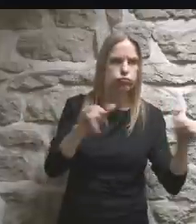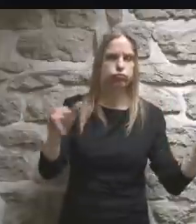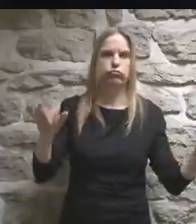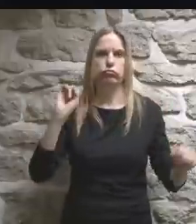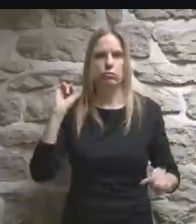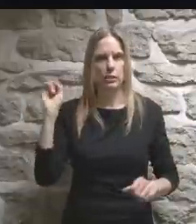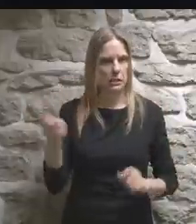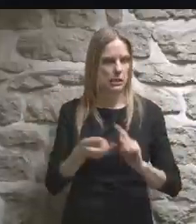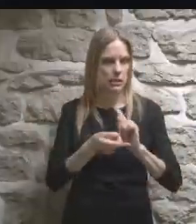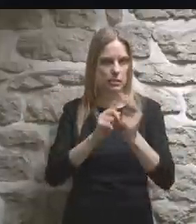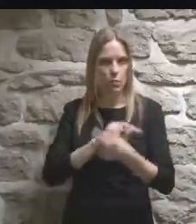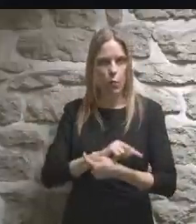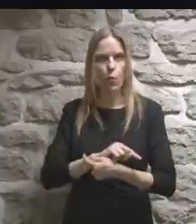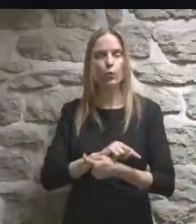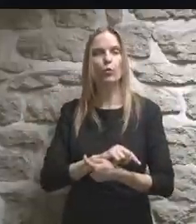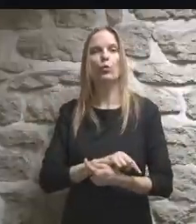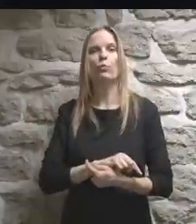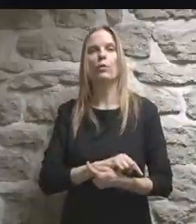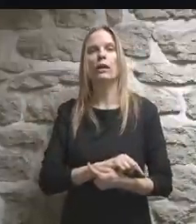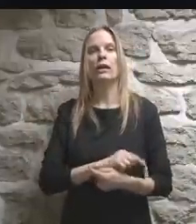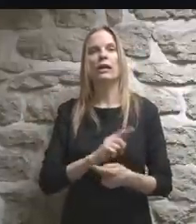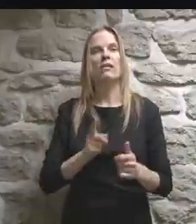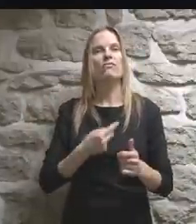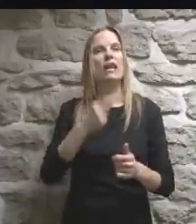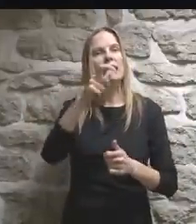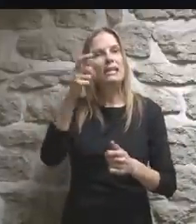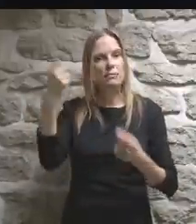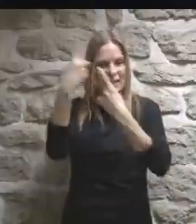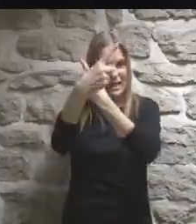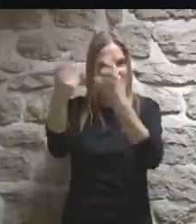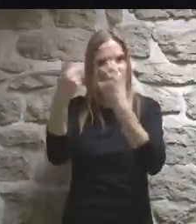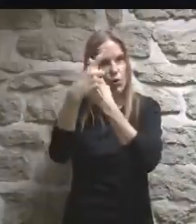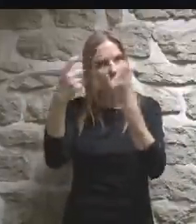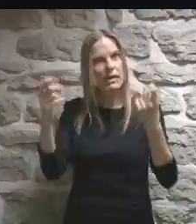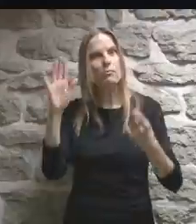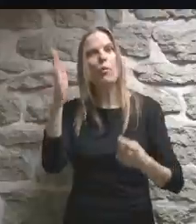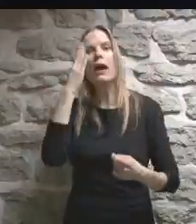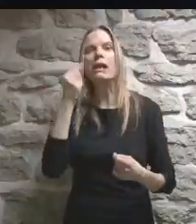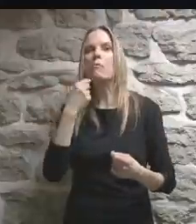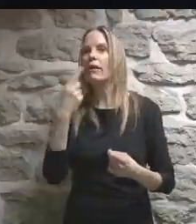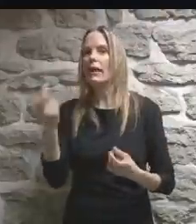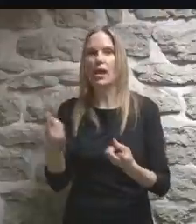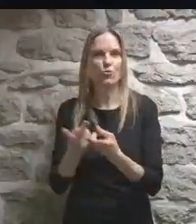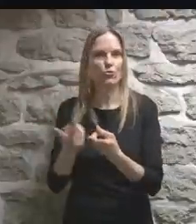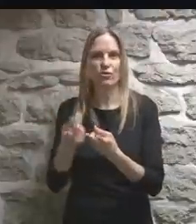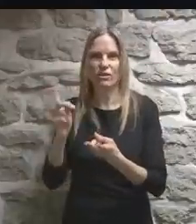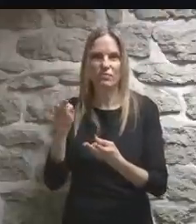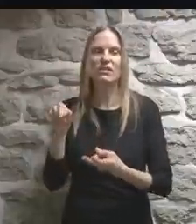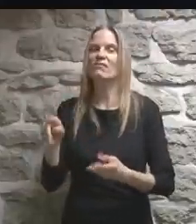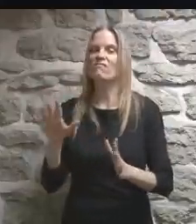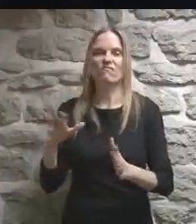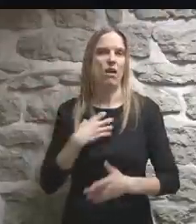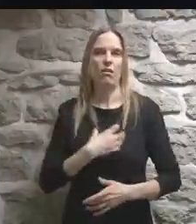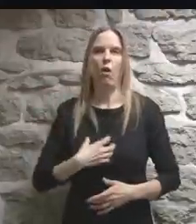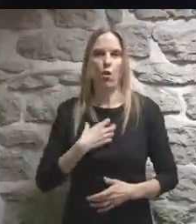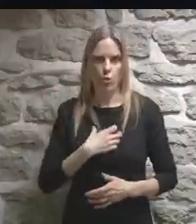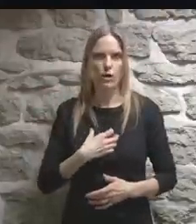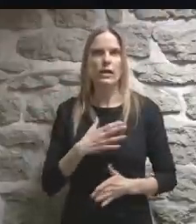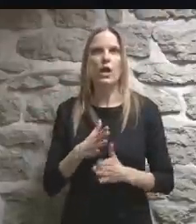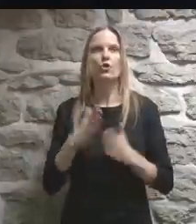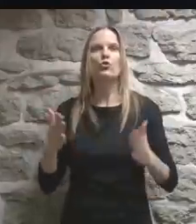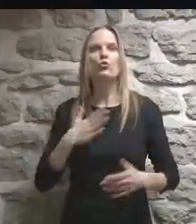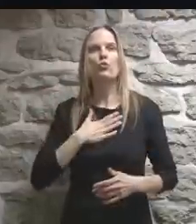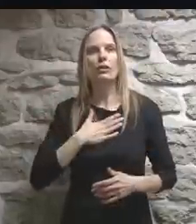ja inimeste informeerimine sõltumata nende emakeelest Eestis on meie jaoks ääretult oluline ja suur